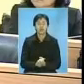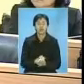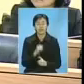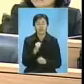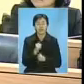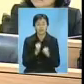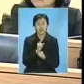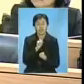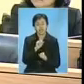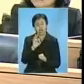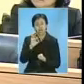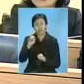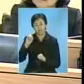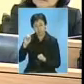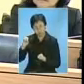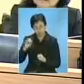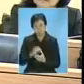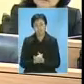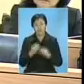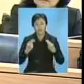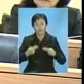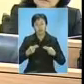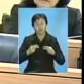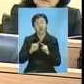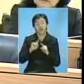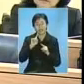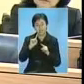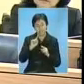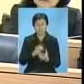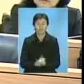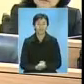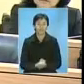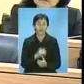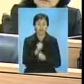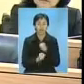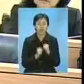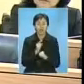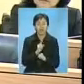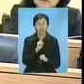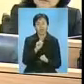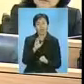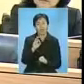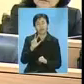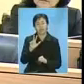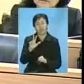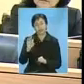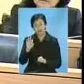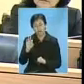เกิดสงครามโลกครั้งที่1แล้วก็ในปี1939ถึง